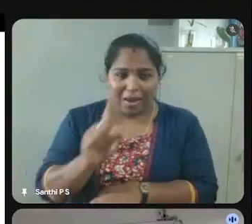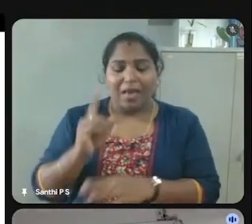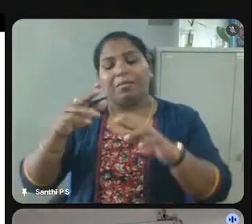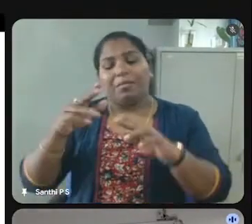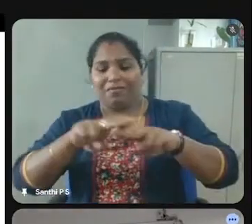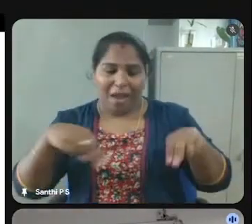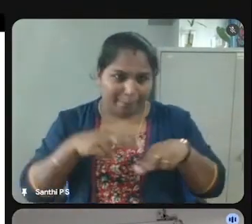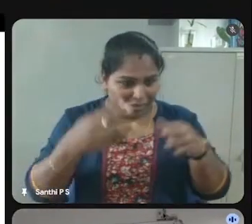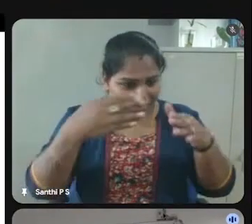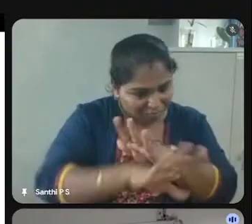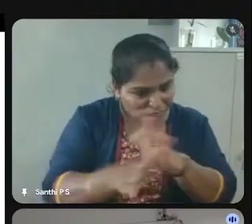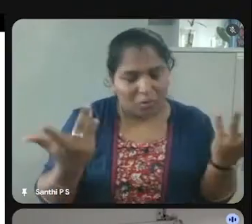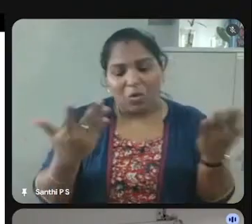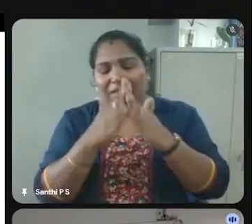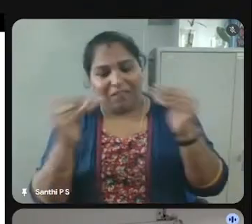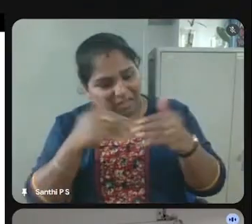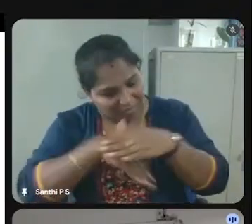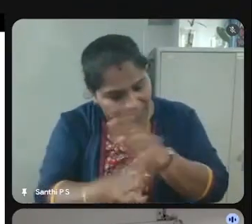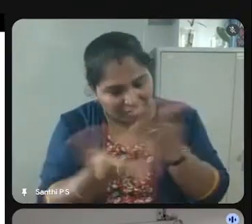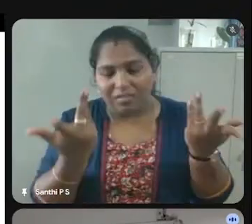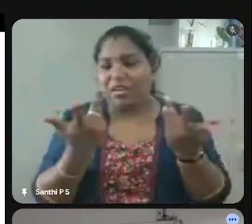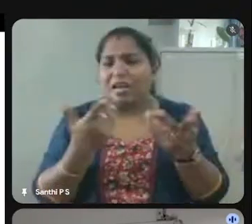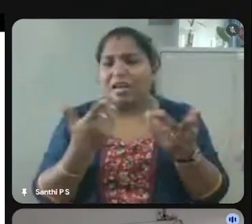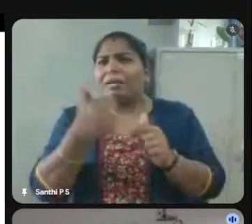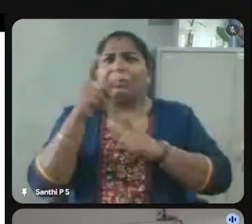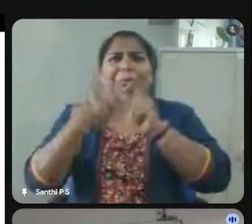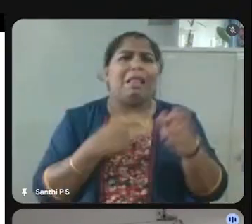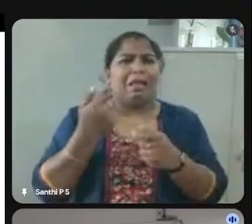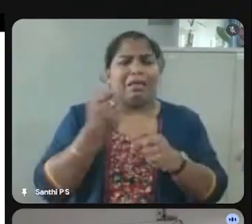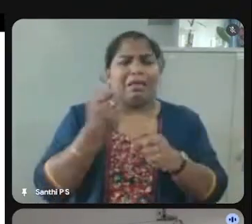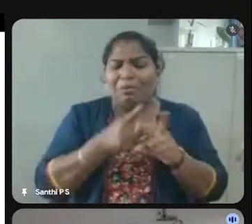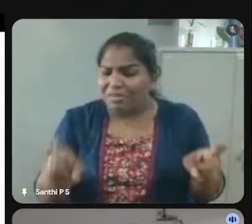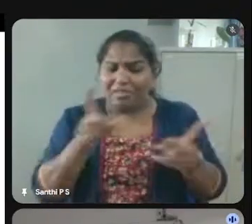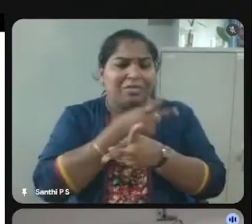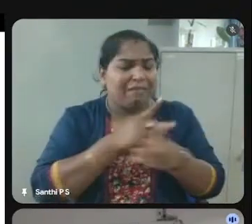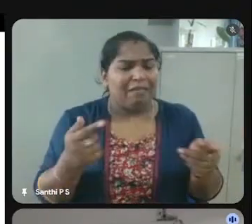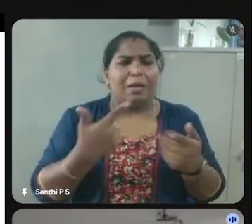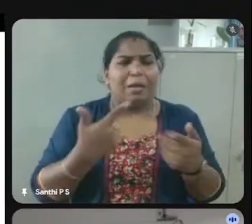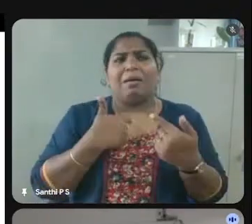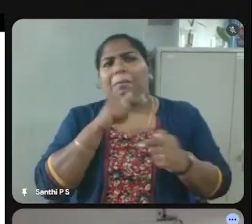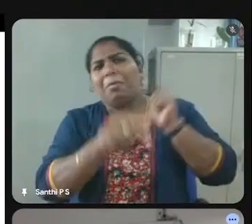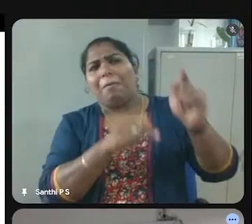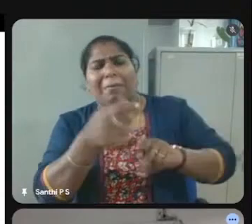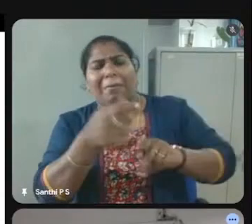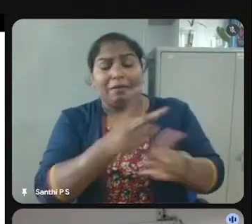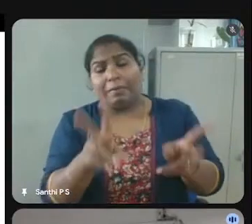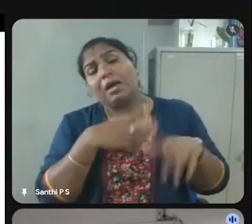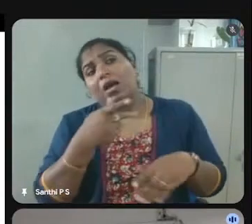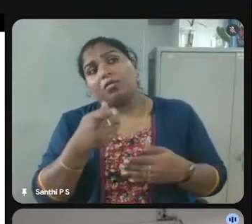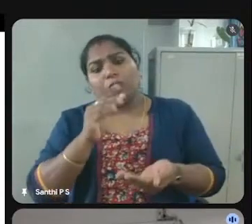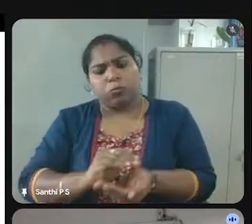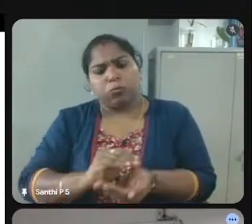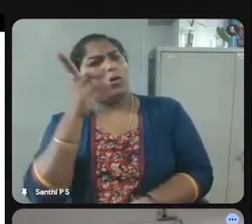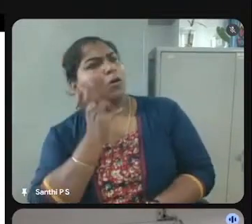ആവശ്യമില്ലാത്ത കാര്യങ്ങൾക്ക് കൂടെയുള്ള വ്യക്തികളെ കുറ്റം പറയുന്നു, അങ്ങനെയുള്ളൊരു രീതി നമ്മുടെ കുട്ടി കണ്ടു വളർന്നാൽ തീർച്ചയായിട്ടും കുട്ടിയും